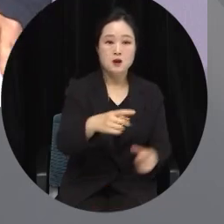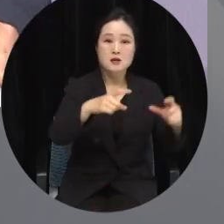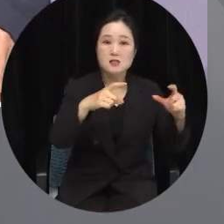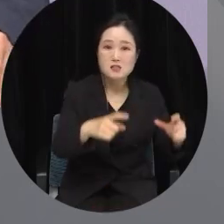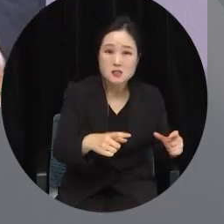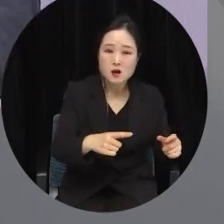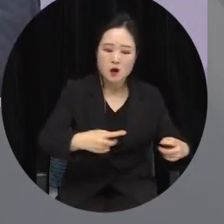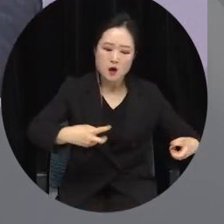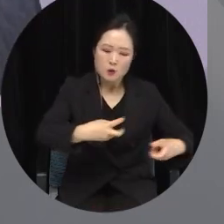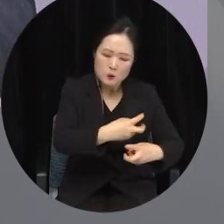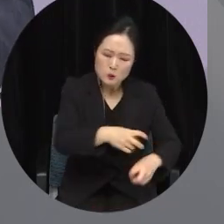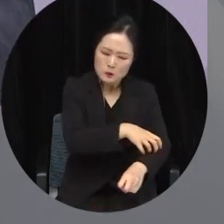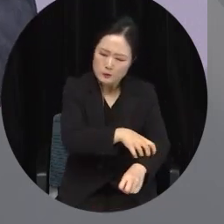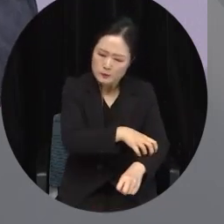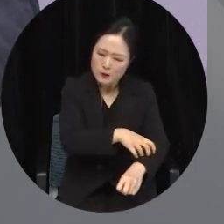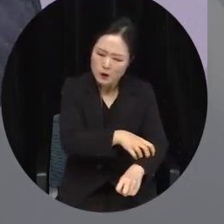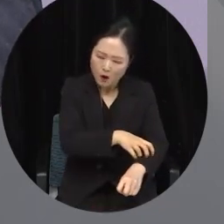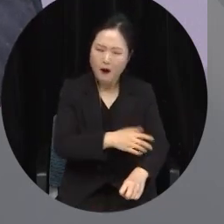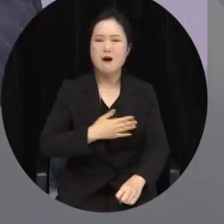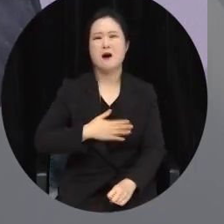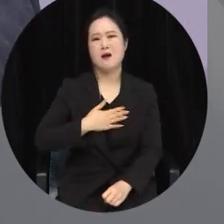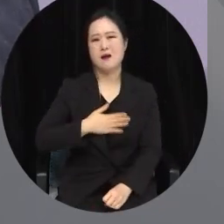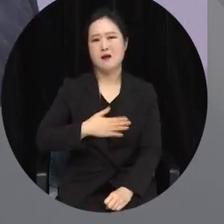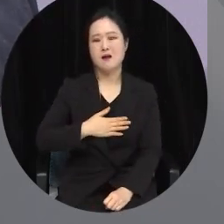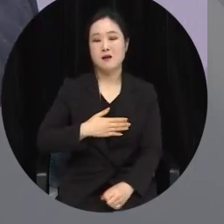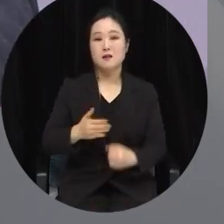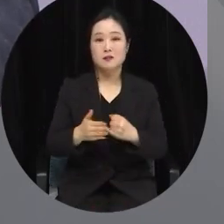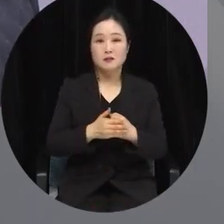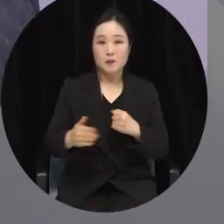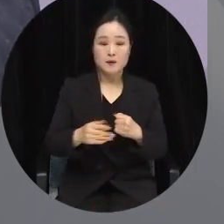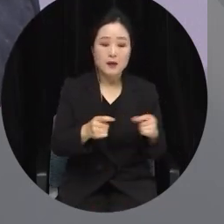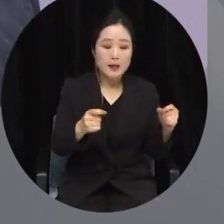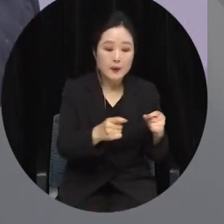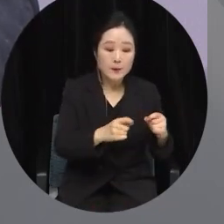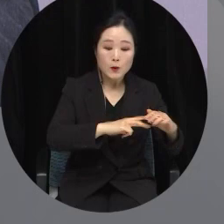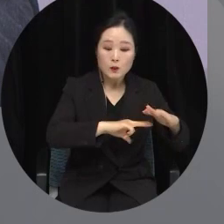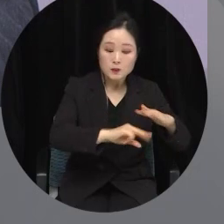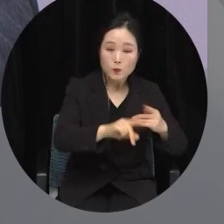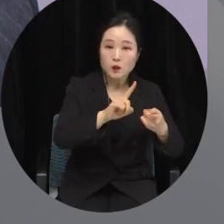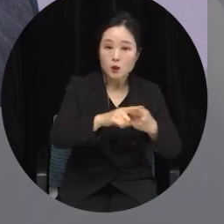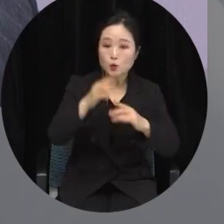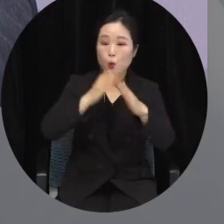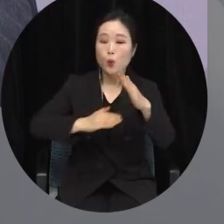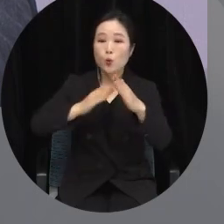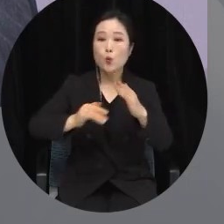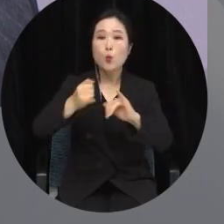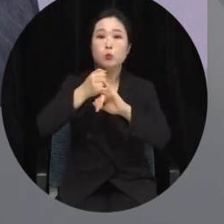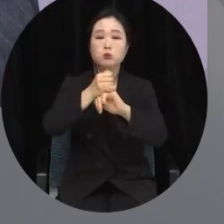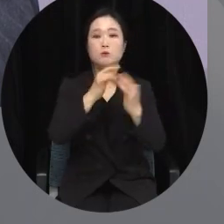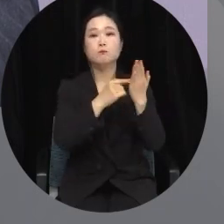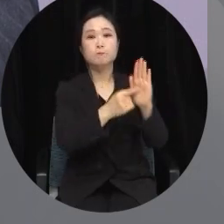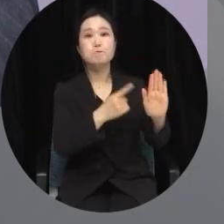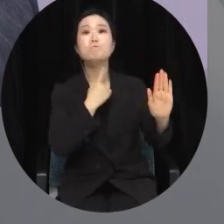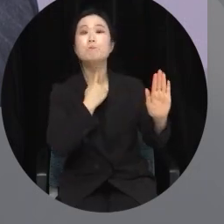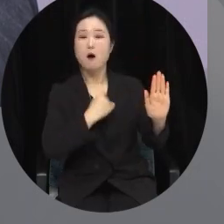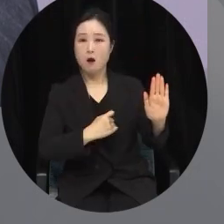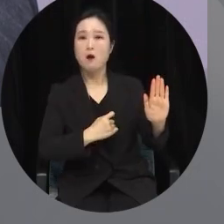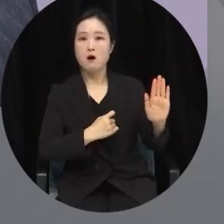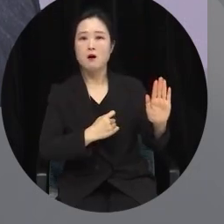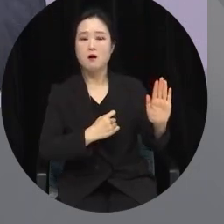인프라 상황을 보고 경전철 목동선 공약하셨습니다. 그렇다면 약속을 지켜야